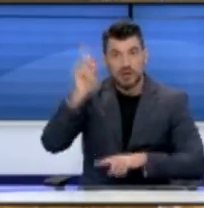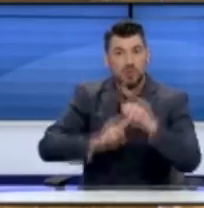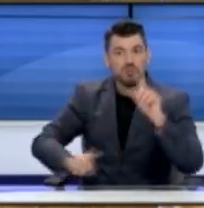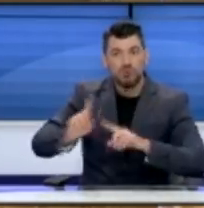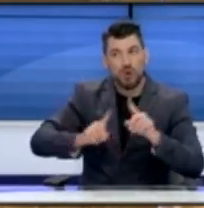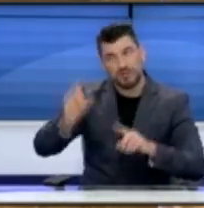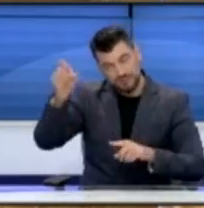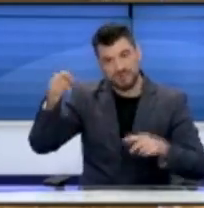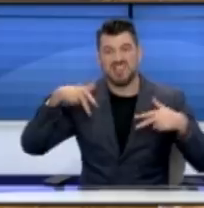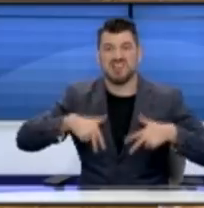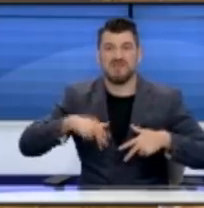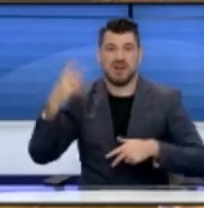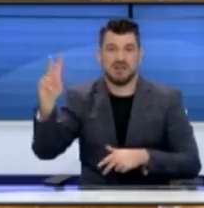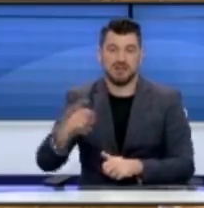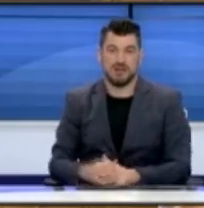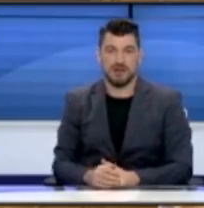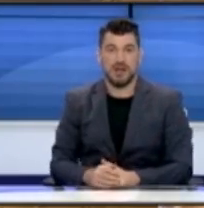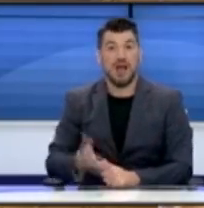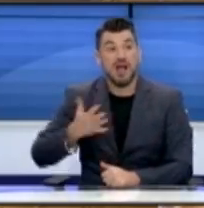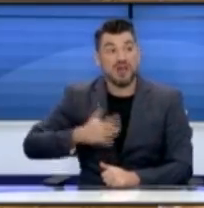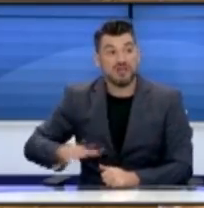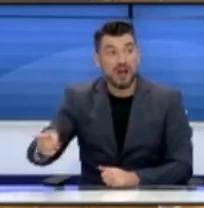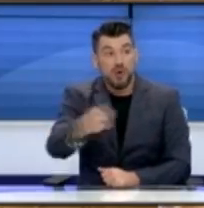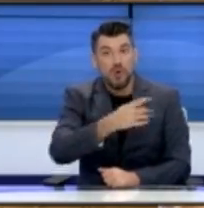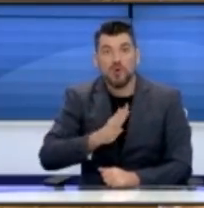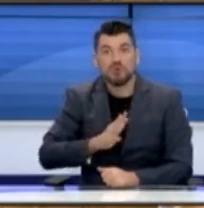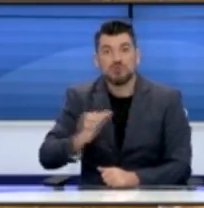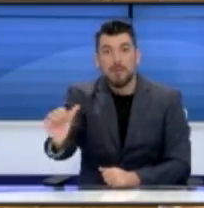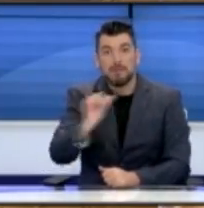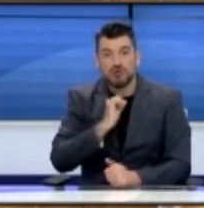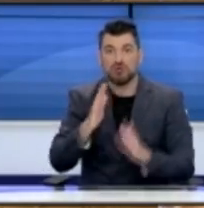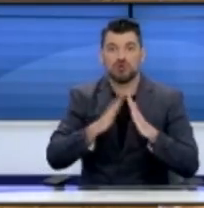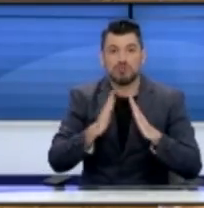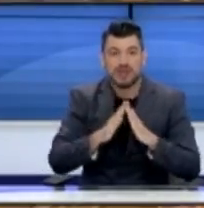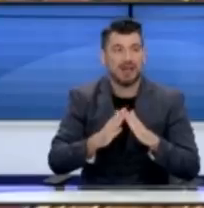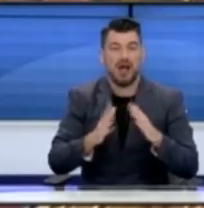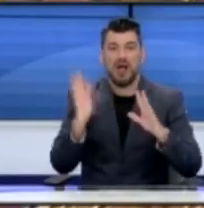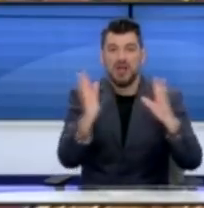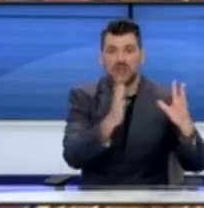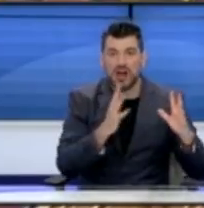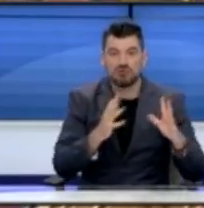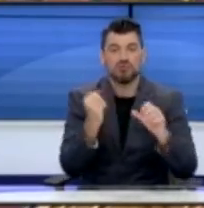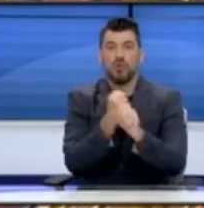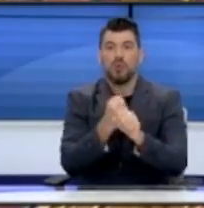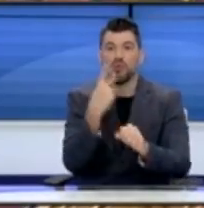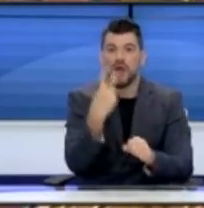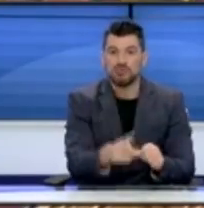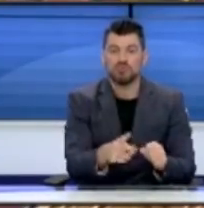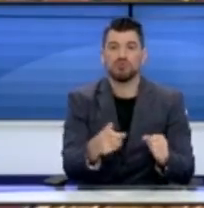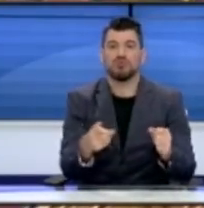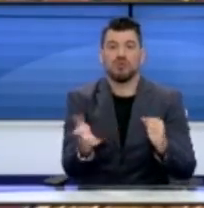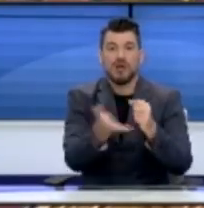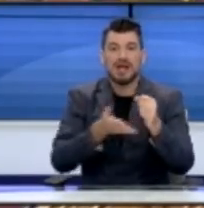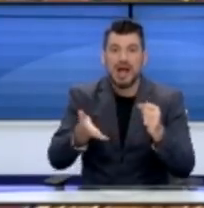μεγάλα. Θέλουν πίσω τα σπίτια τους, τη δουλειά τους, το δάσος τους, τις ασχολίες τους, τις καλλιέργειές τους,